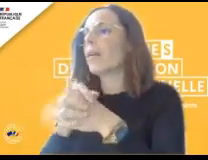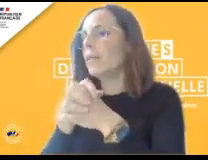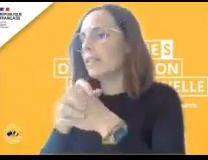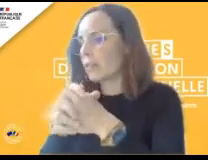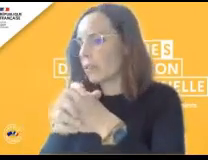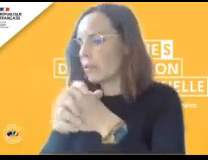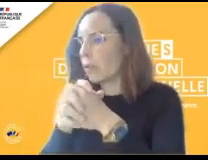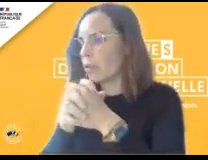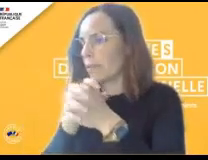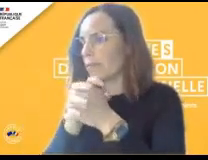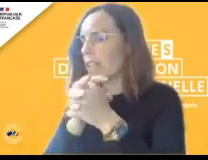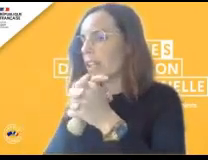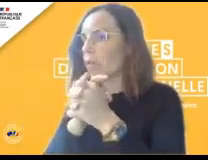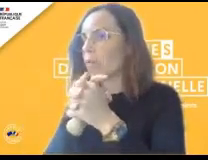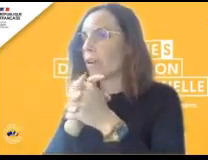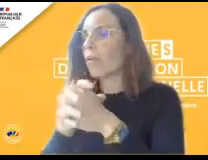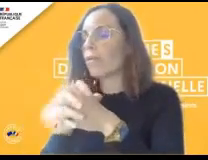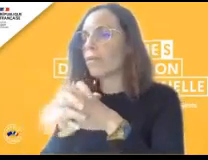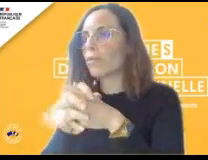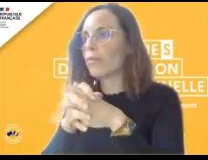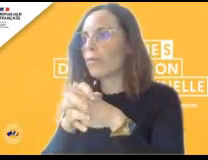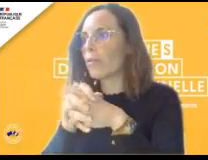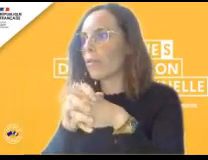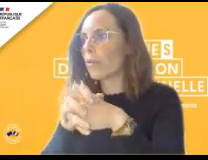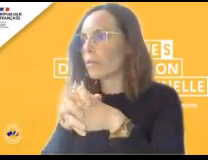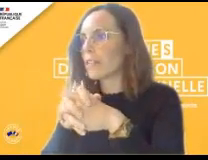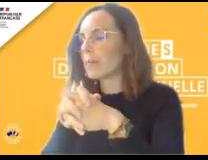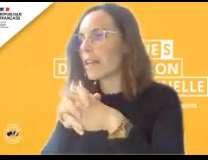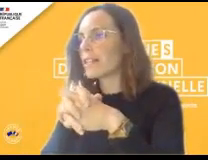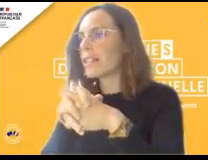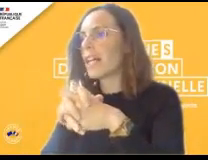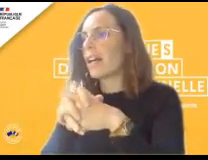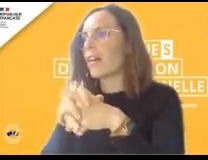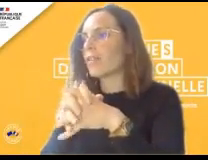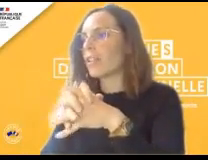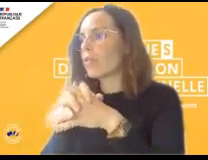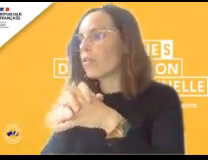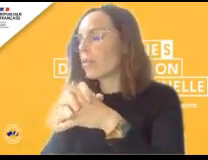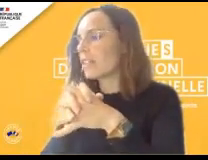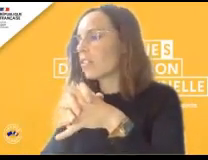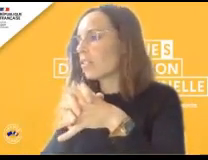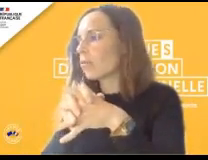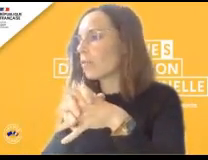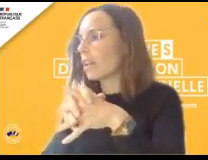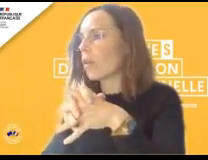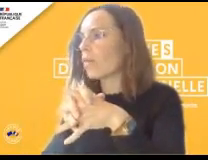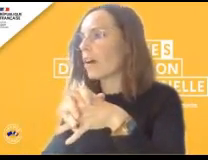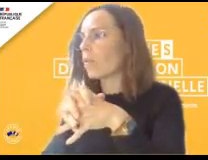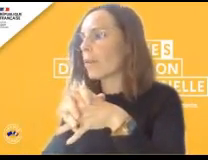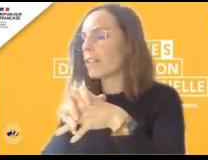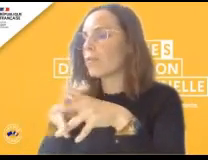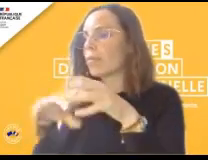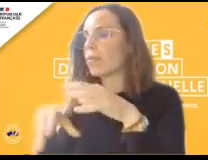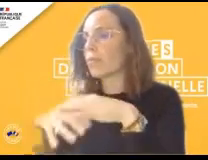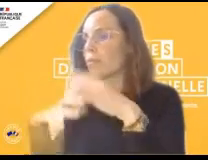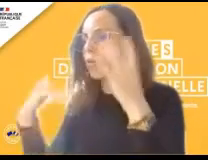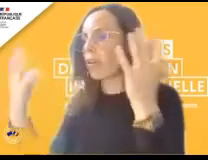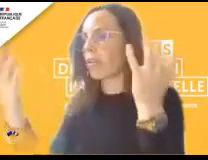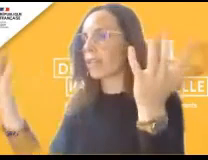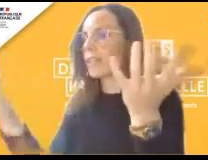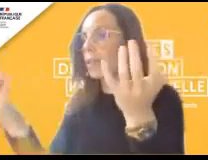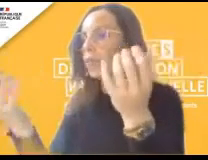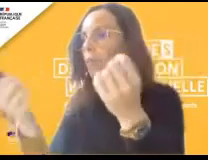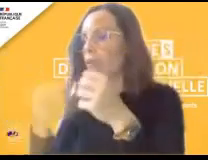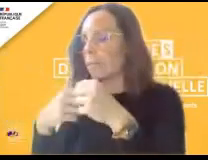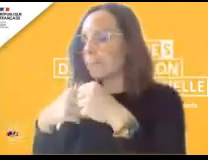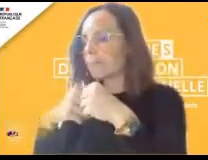appui à la mise en œuvre du projet. Donc voilà grosso modo comment ça se passe, sachant que comme l'a dit Jean-Jacques tout à l'heure, on va accompagner sur